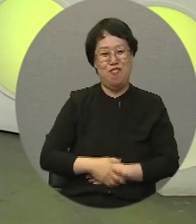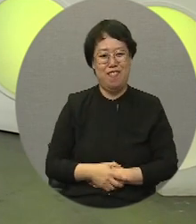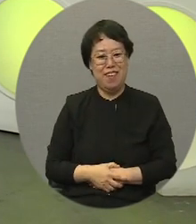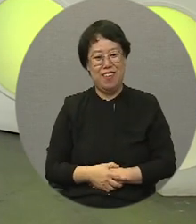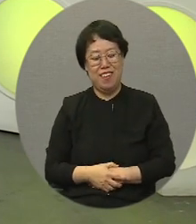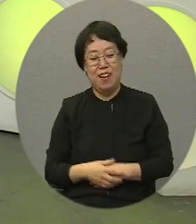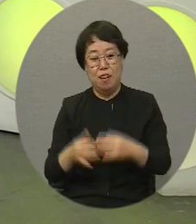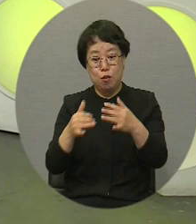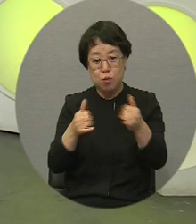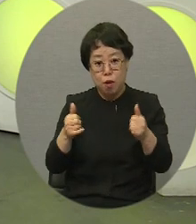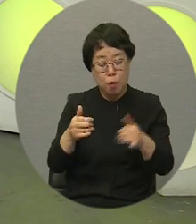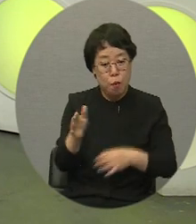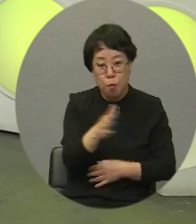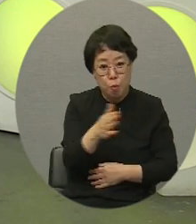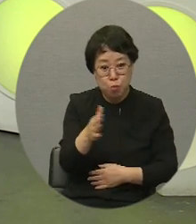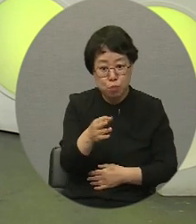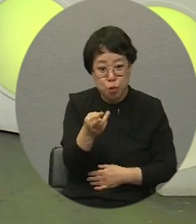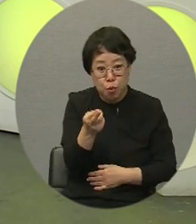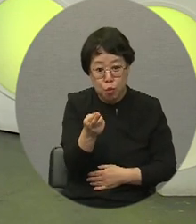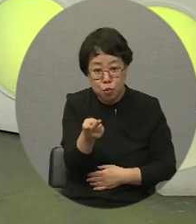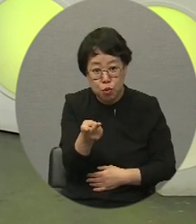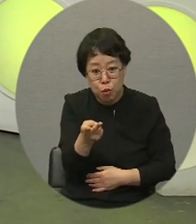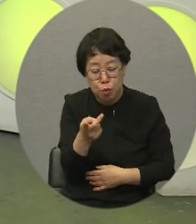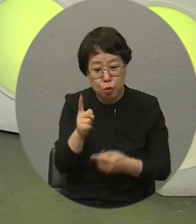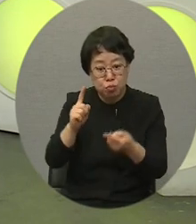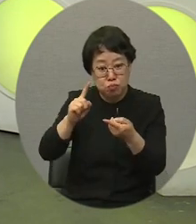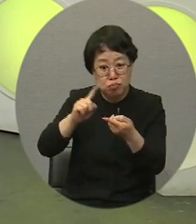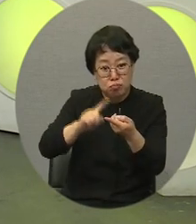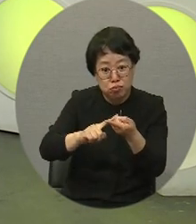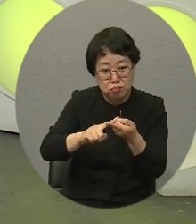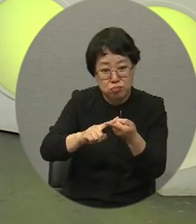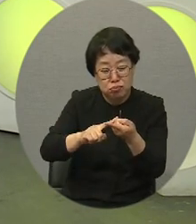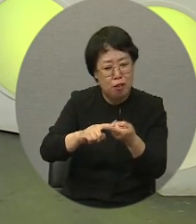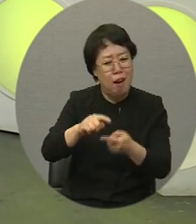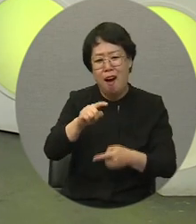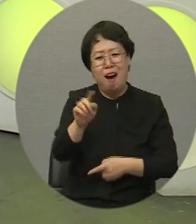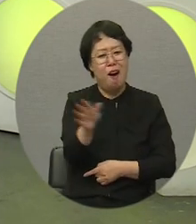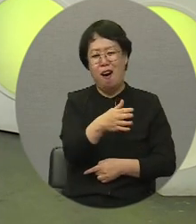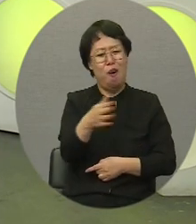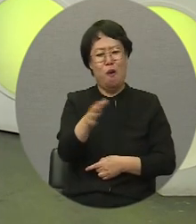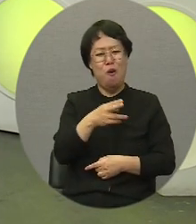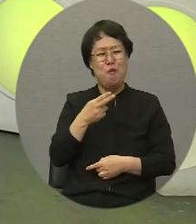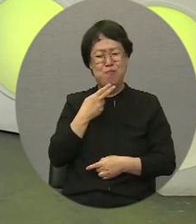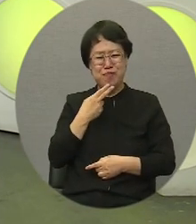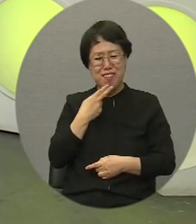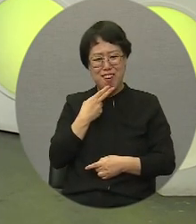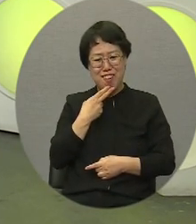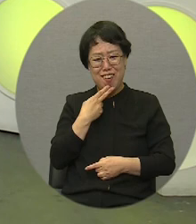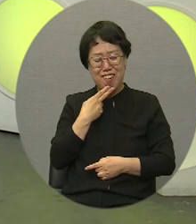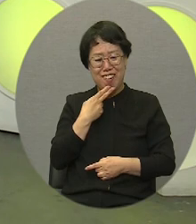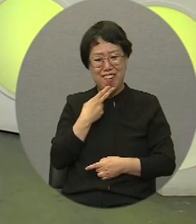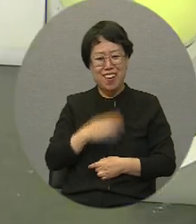사람 없어 비워둔 의자는 없더라